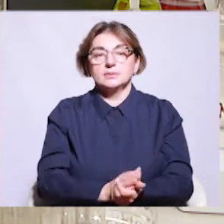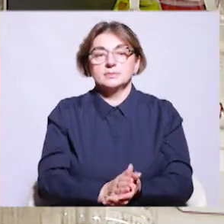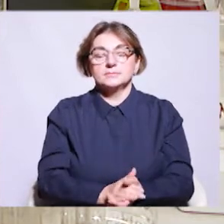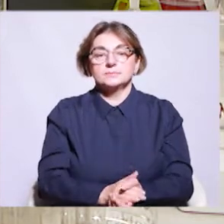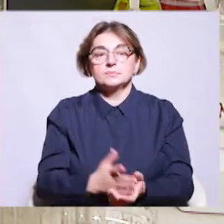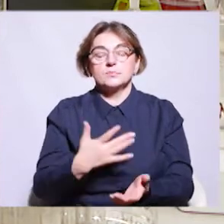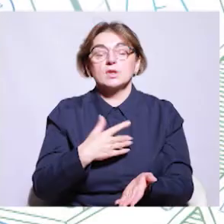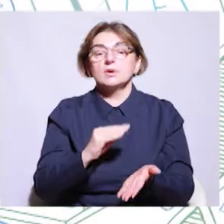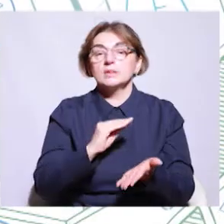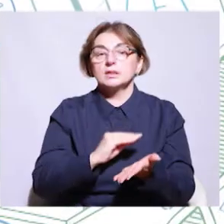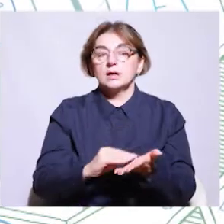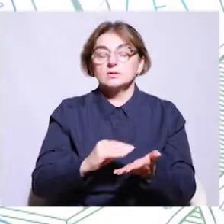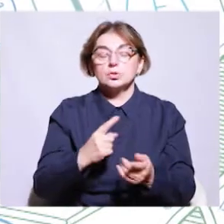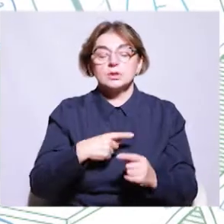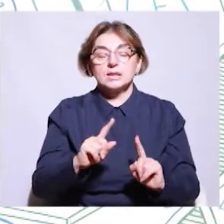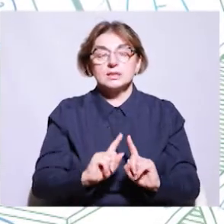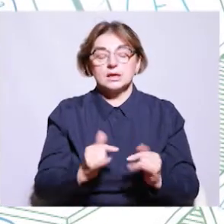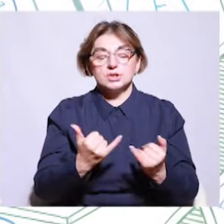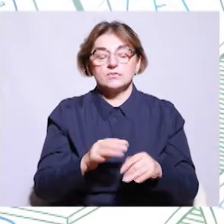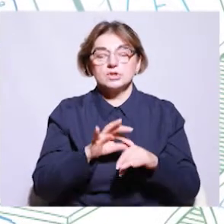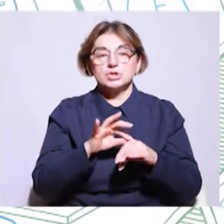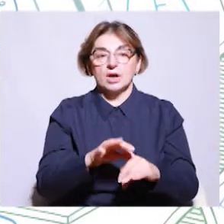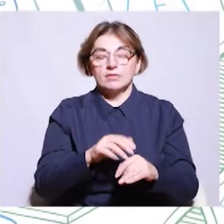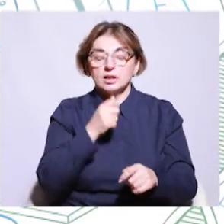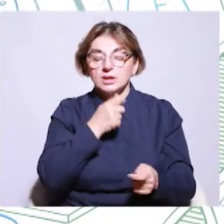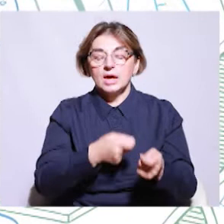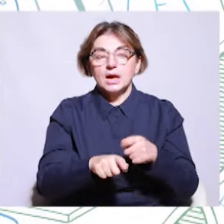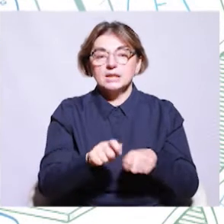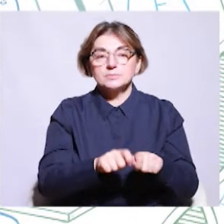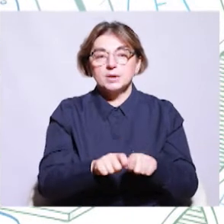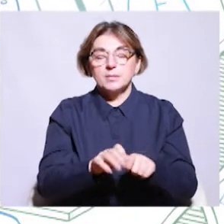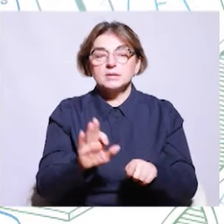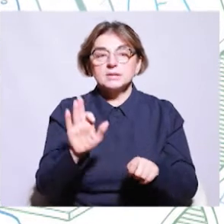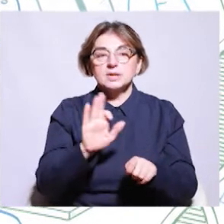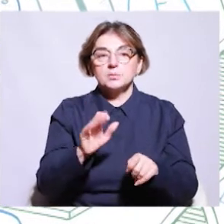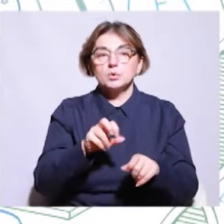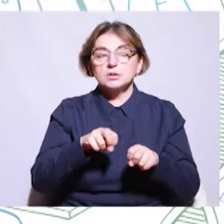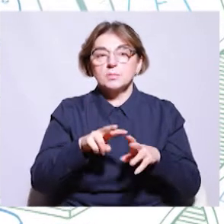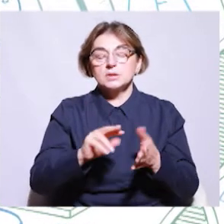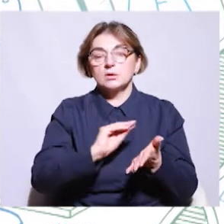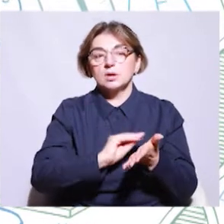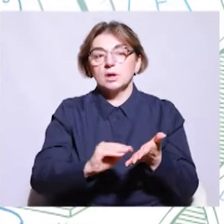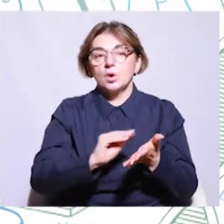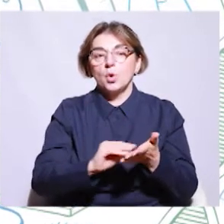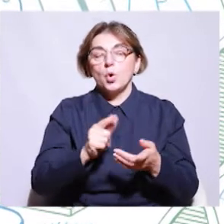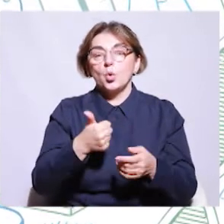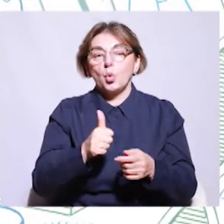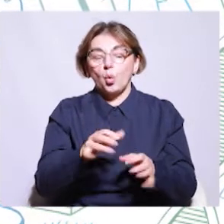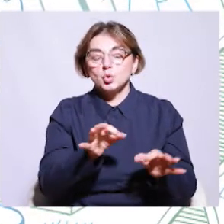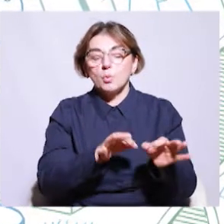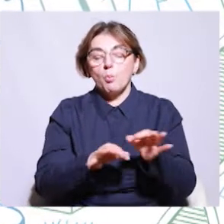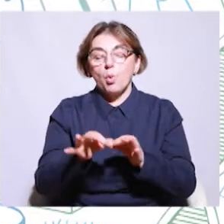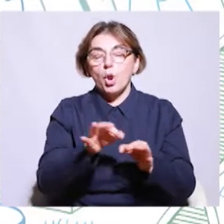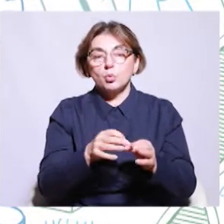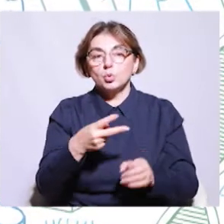ჩვენ დავწეროთ ჩვენს მიერ ჩატარებული ქიმიური ექსპერიმენტი ქიმიური ტოლობის სახით. დავწეროთ როგორც მოლეკულური